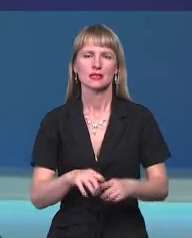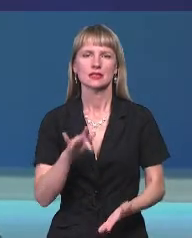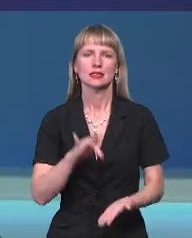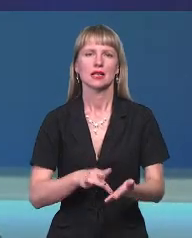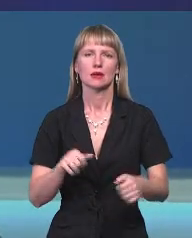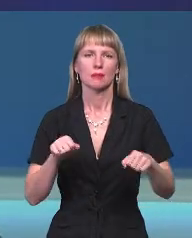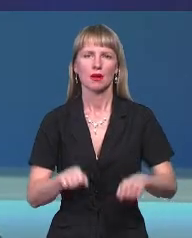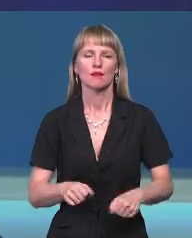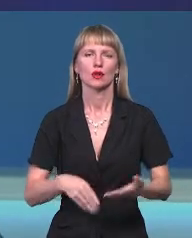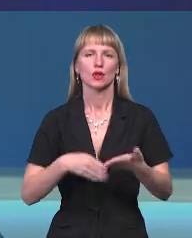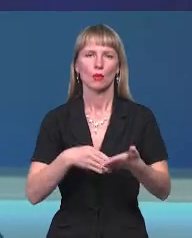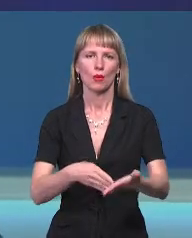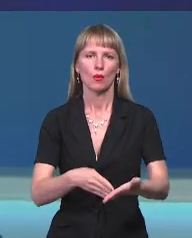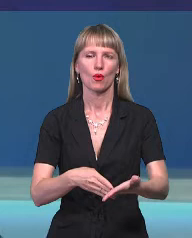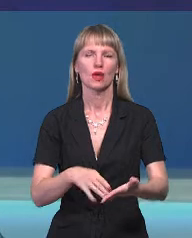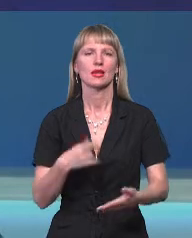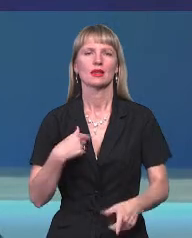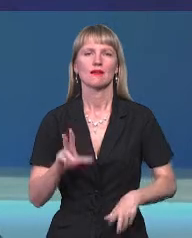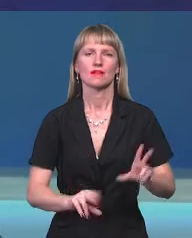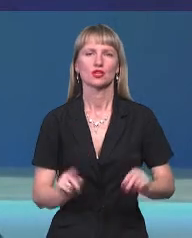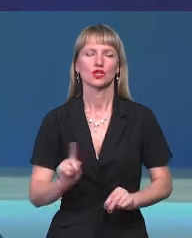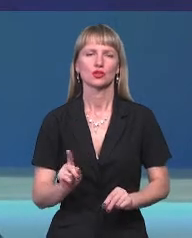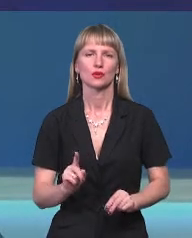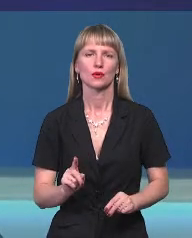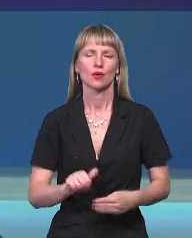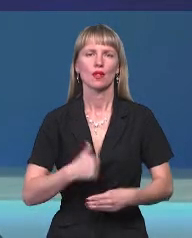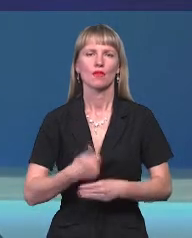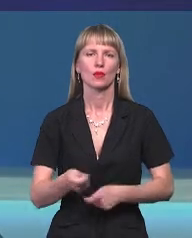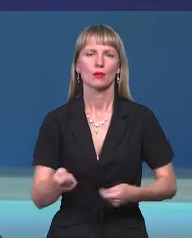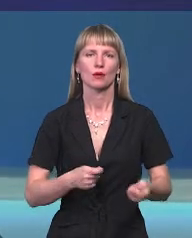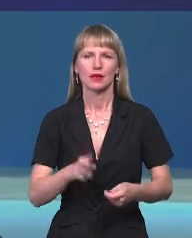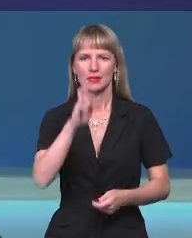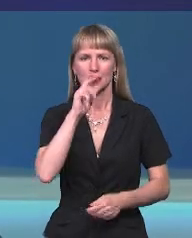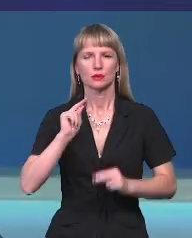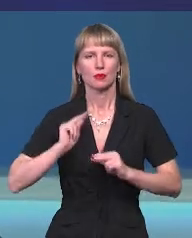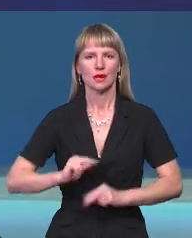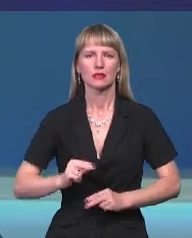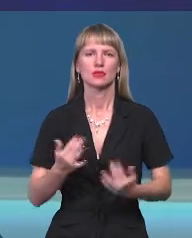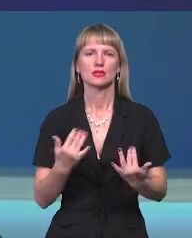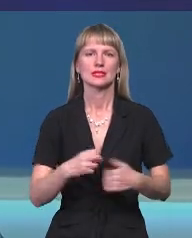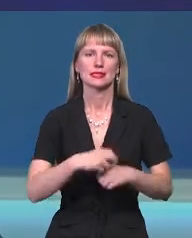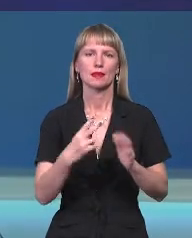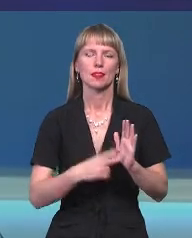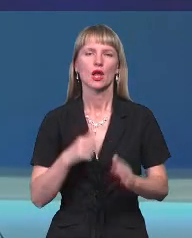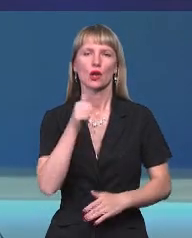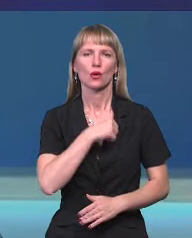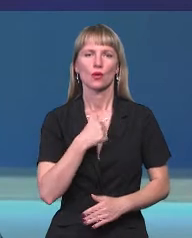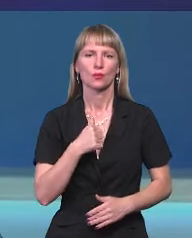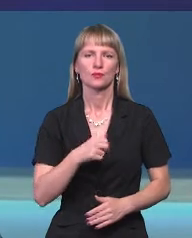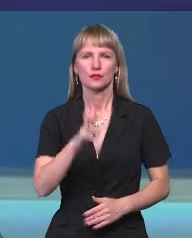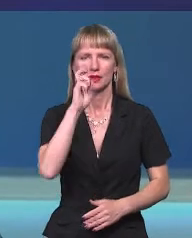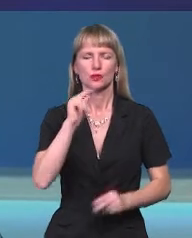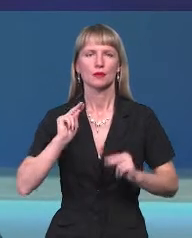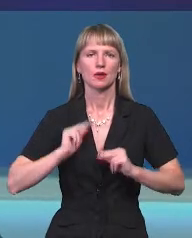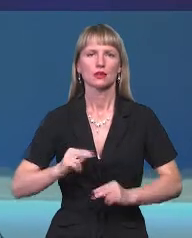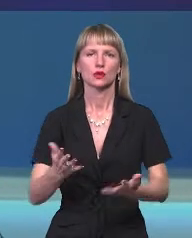Центру правової допомоги, і, я вважаю, до все ж таки Головного управління Держпраці. Оскільки з 2017 року саме